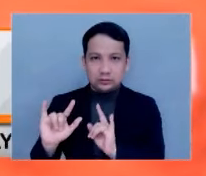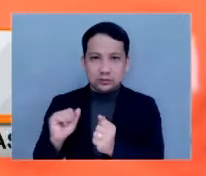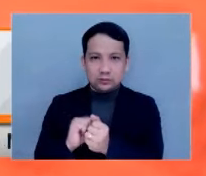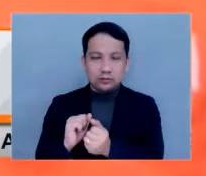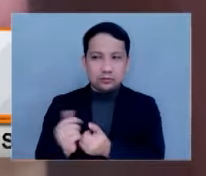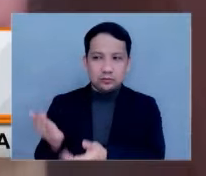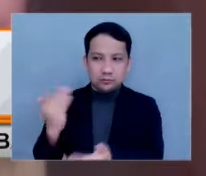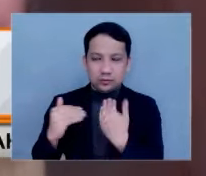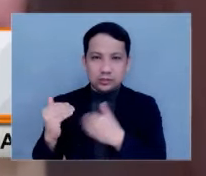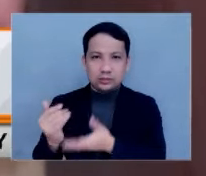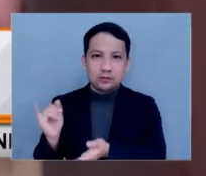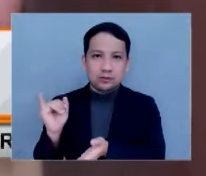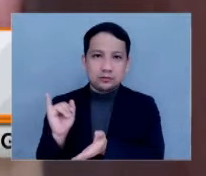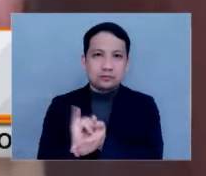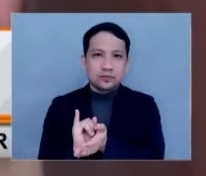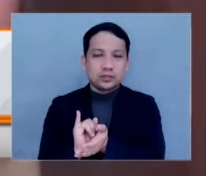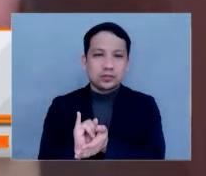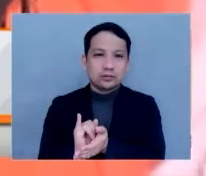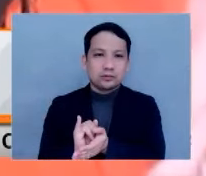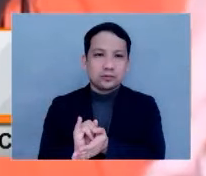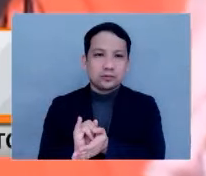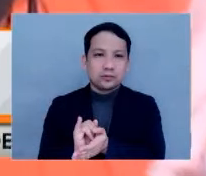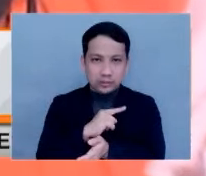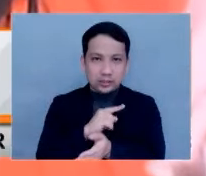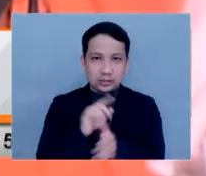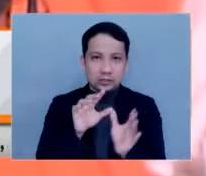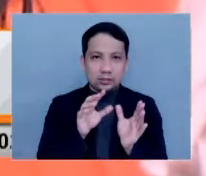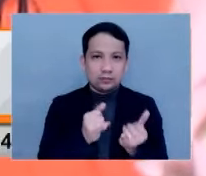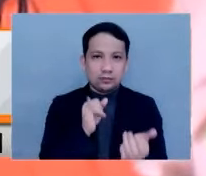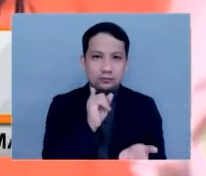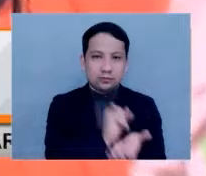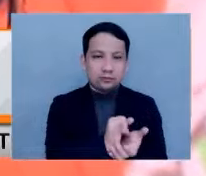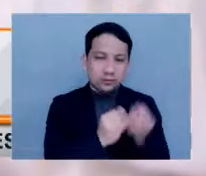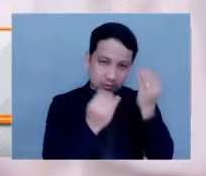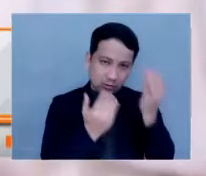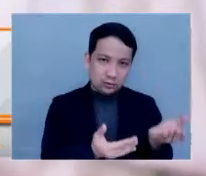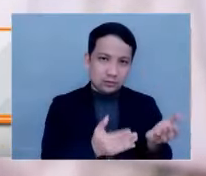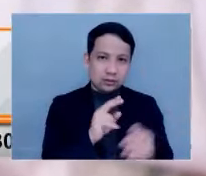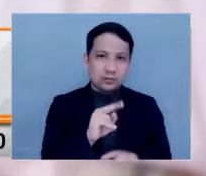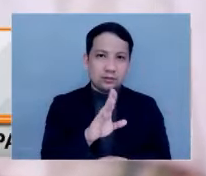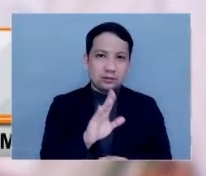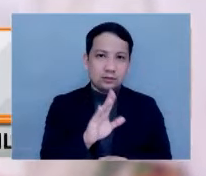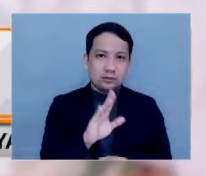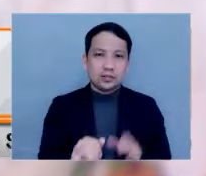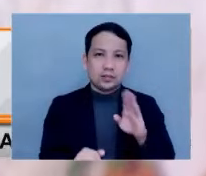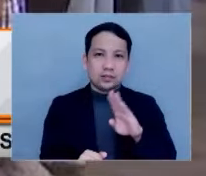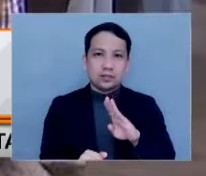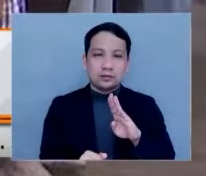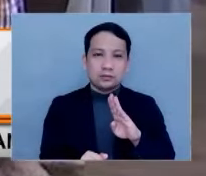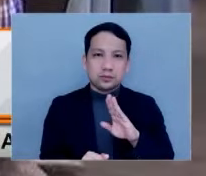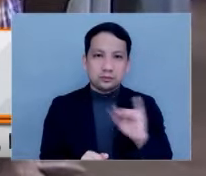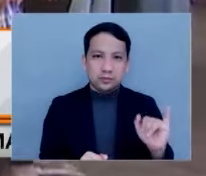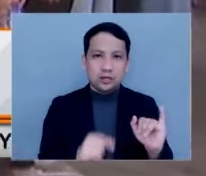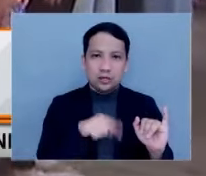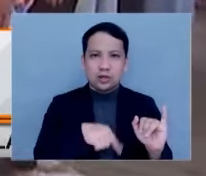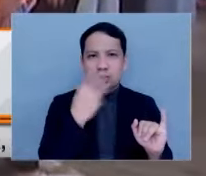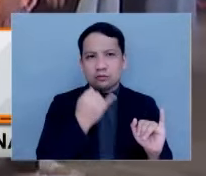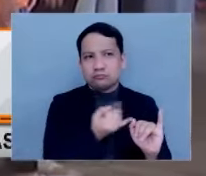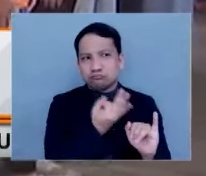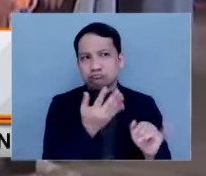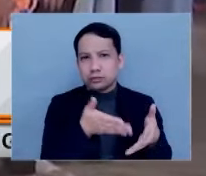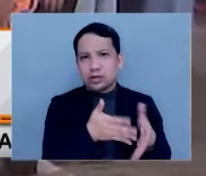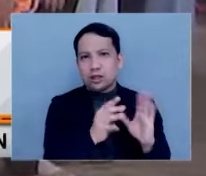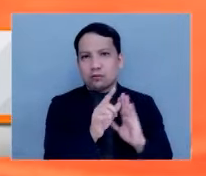aalukin mag-invest sa isang bogus na kumpanya. Nakikipag-ugnay ng NBI sa Bureau of Immigration para makumpirma kung lehitimo at